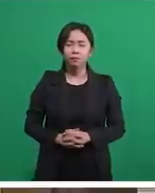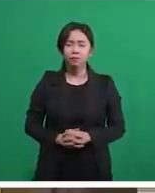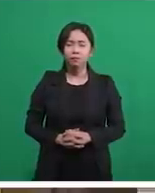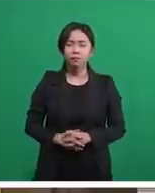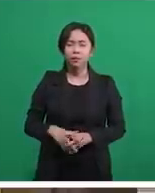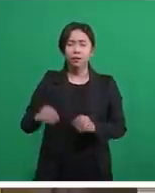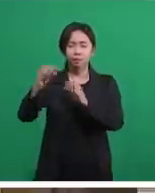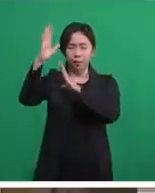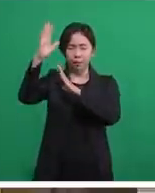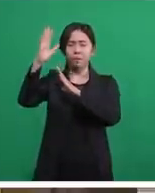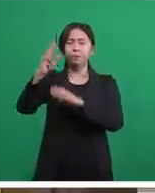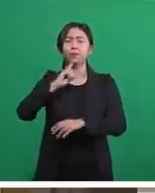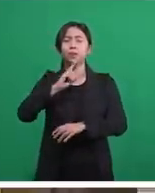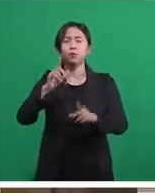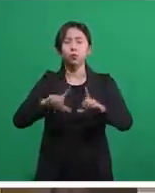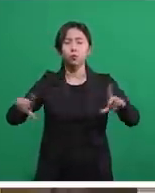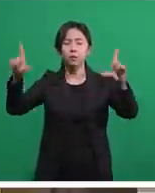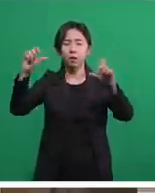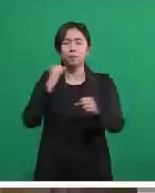Ya Bapa, betapa besar